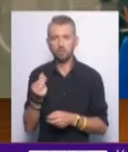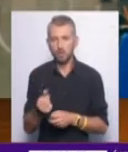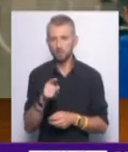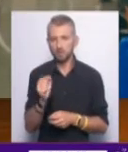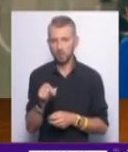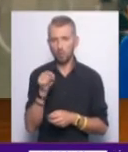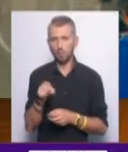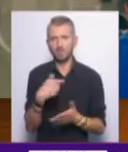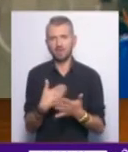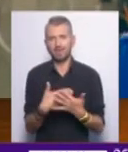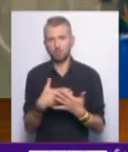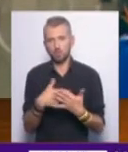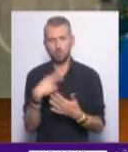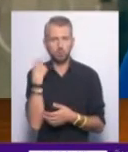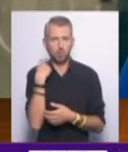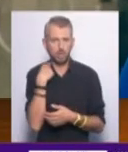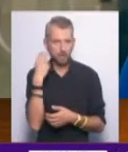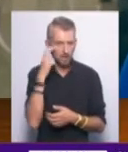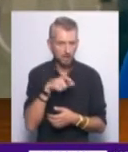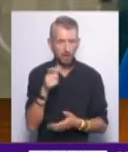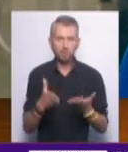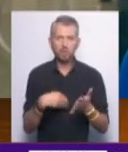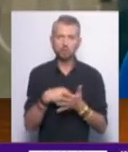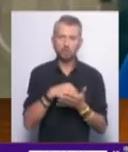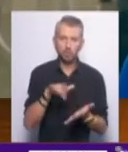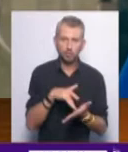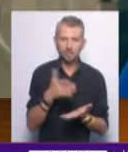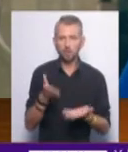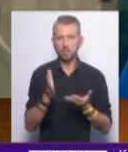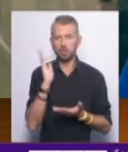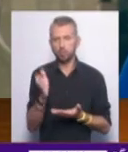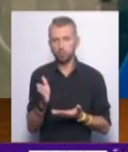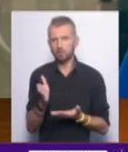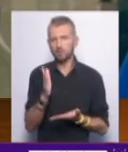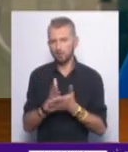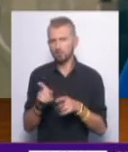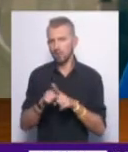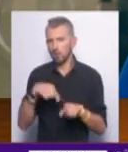ось ці нібито борги киян. Можливо, з бюджету міста, можливо, це будуть навіть, є такі розмови,